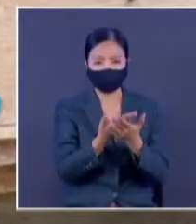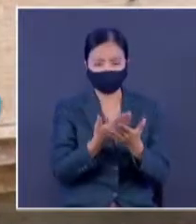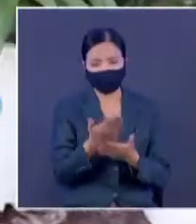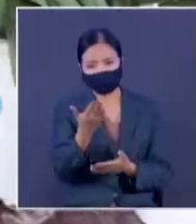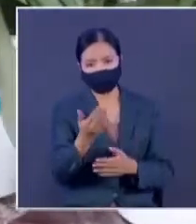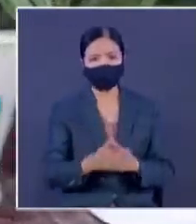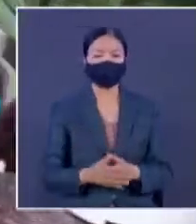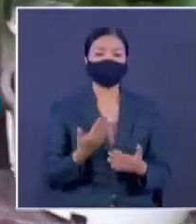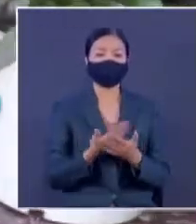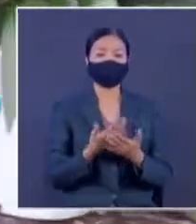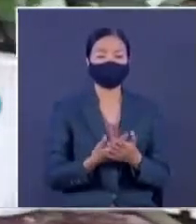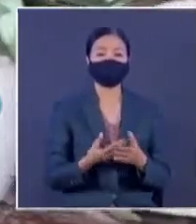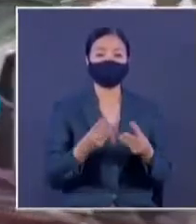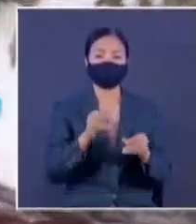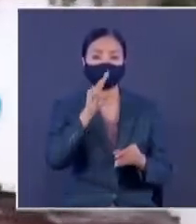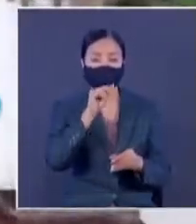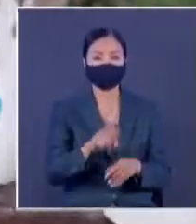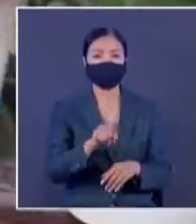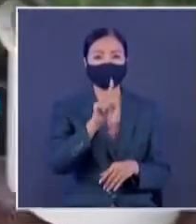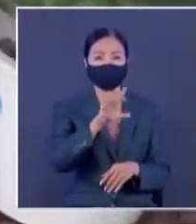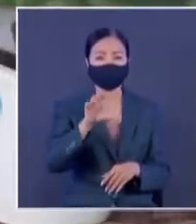ขาบอกว่าราคาตอนนี้เนี่ยอยู่ระหว่าง